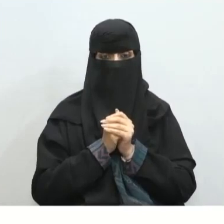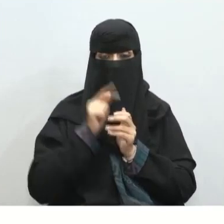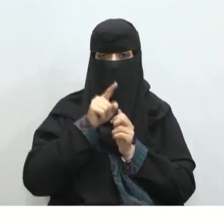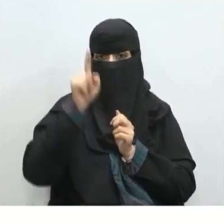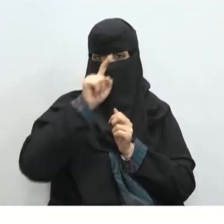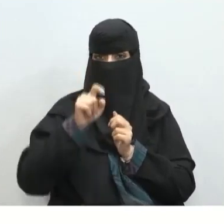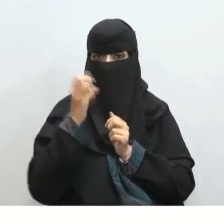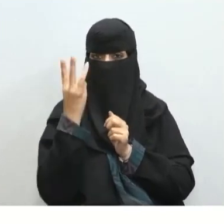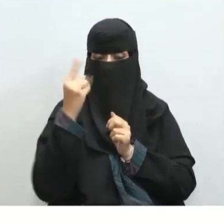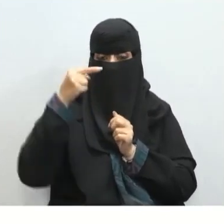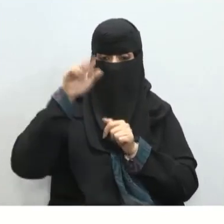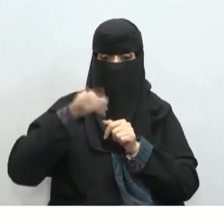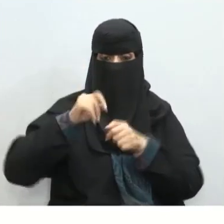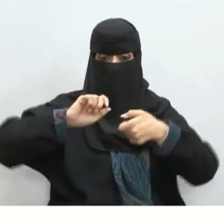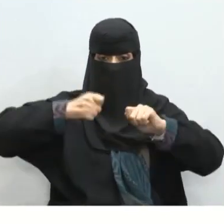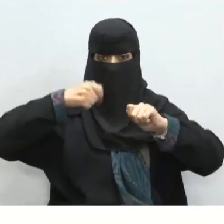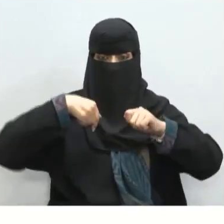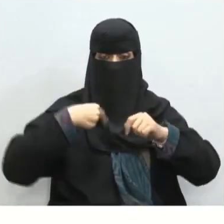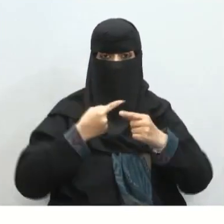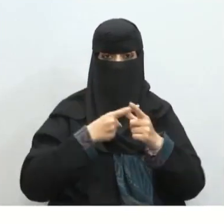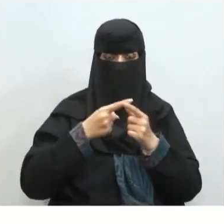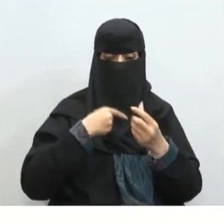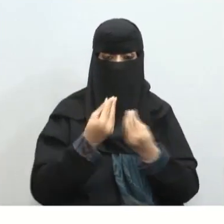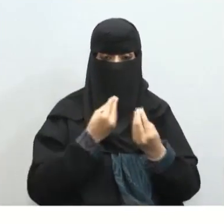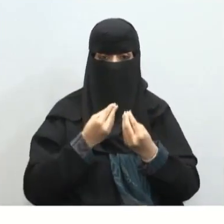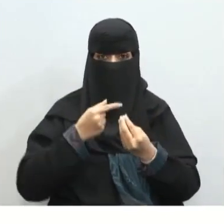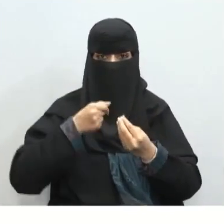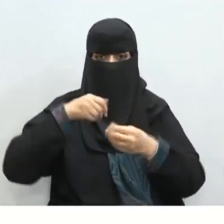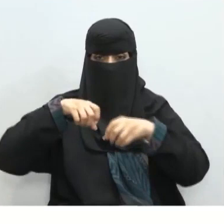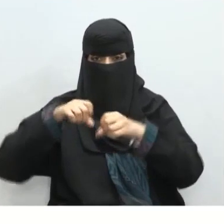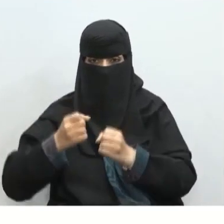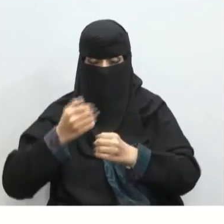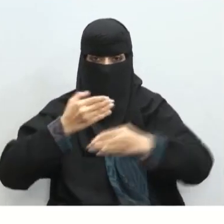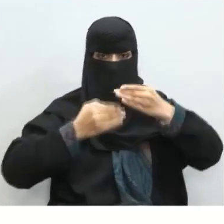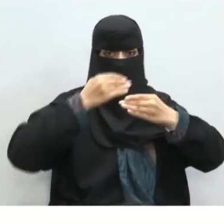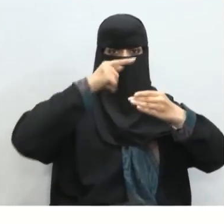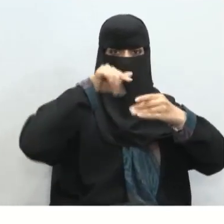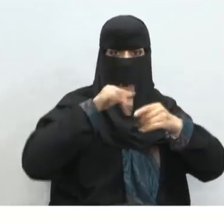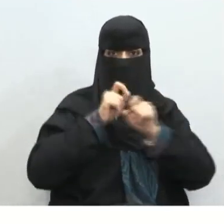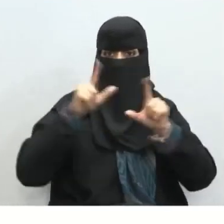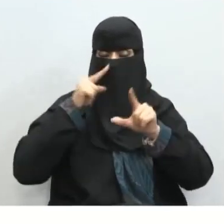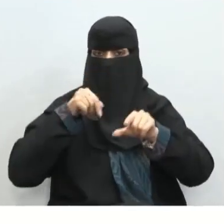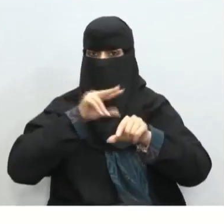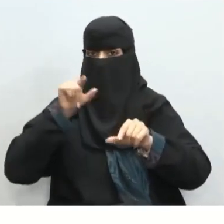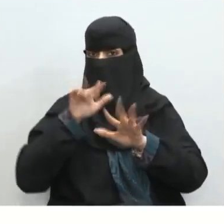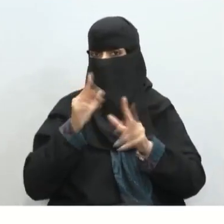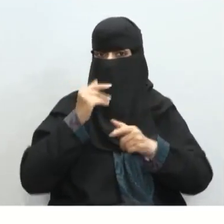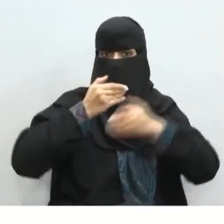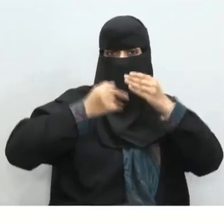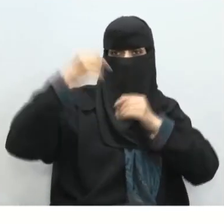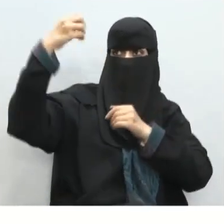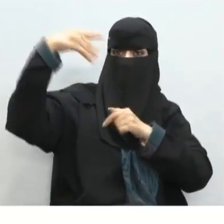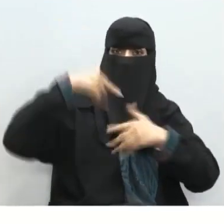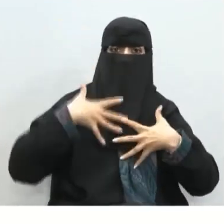السؤال الثال عشر اربط بين تفاعلات الهدم والبناء ثم وضح التشابه في العلاقه بين عمليتي البناء الضوئي